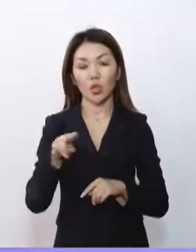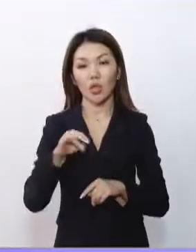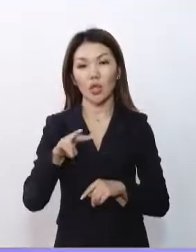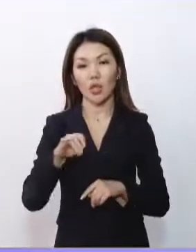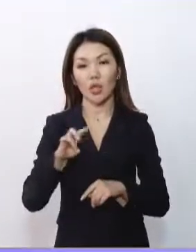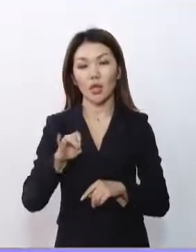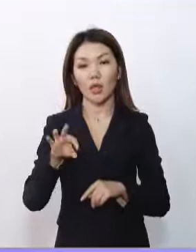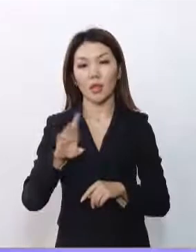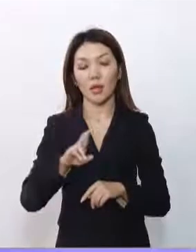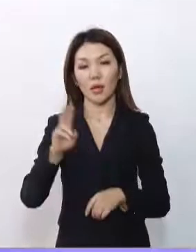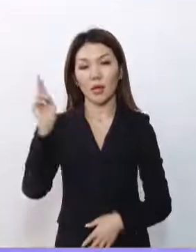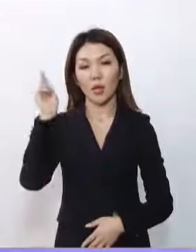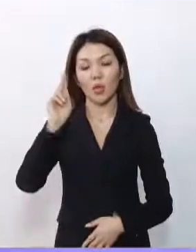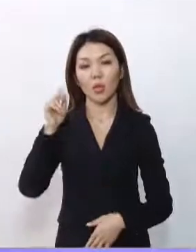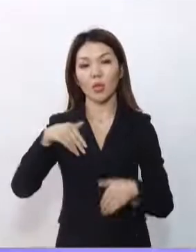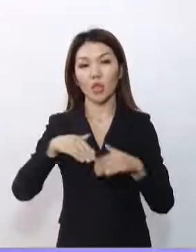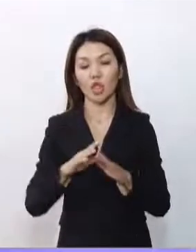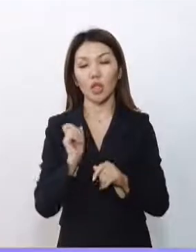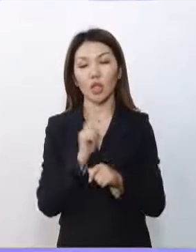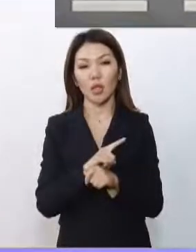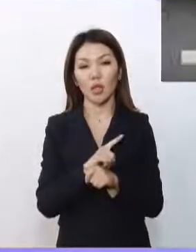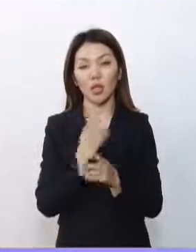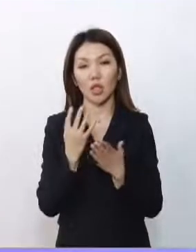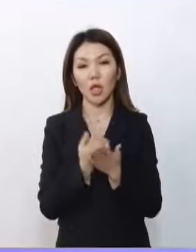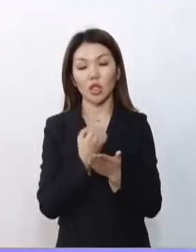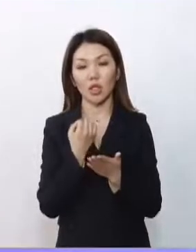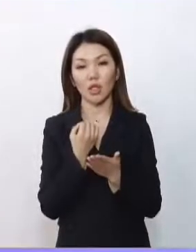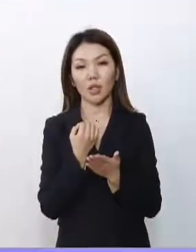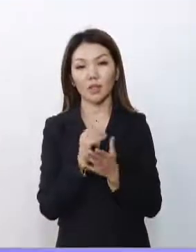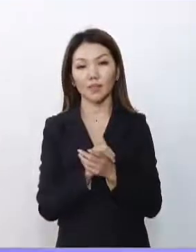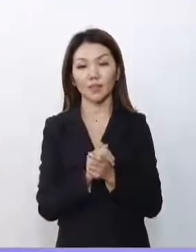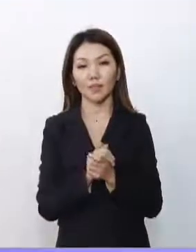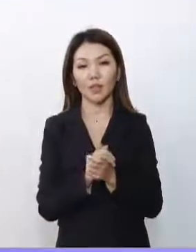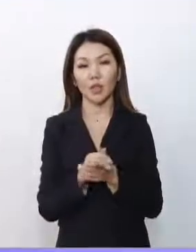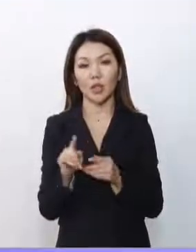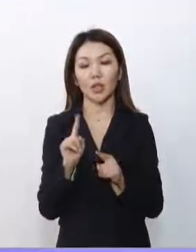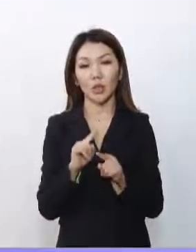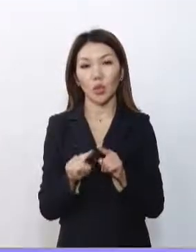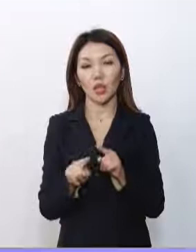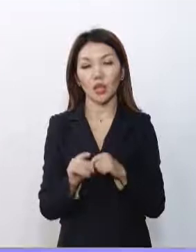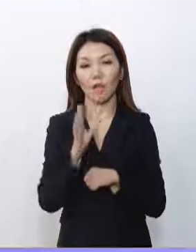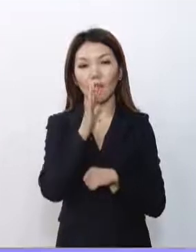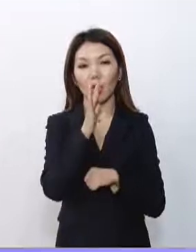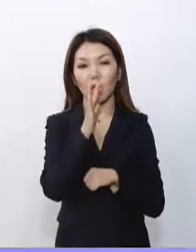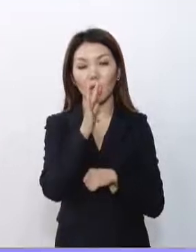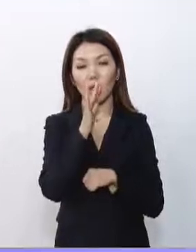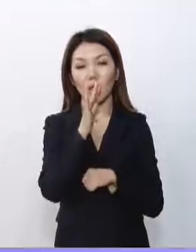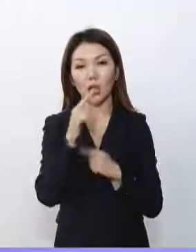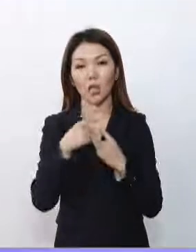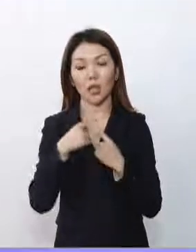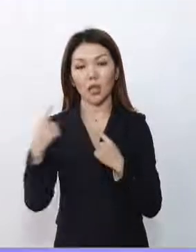научиться решать задачи на нахождение скорости времени и